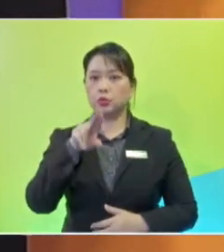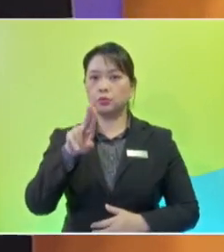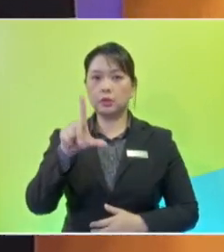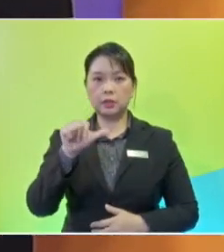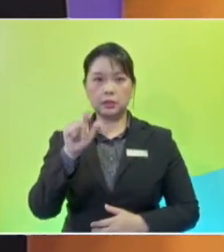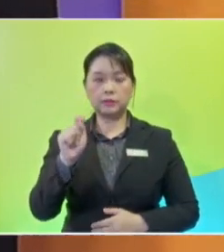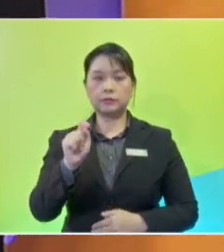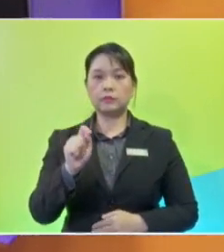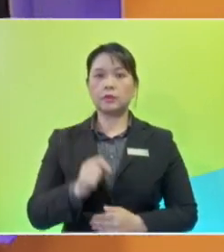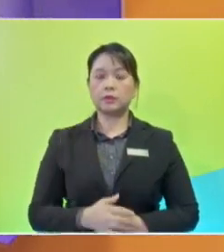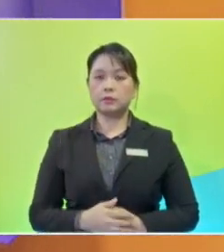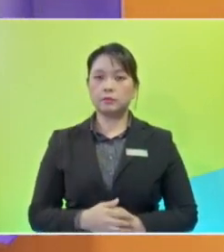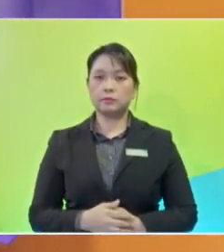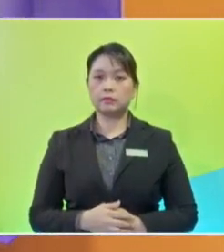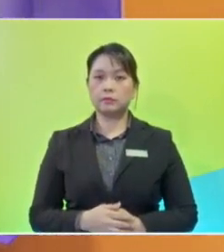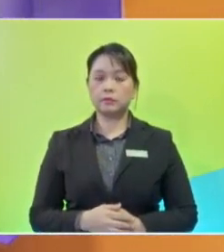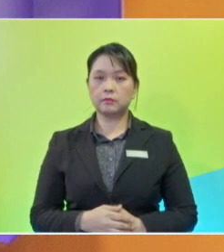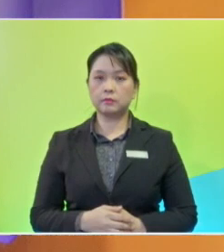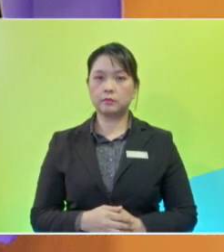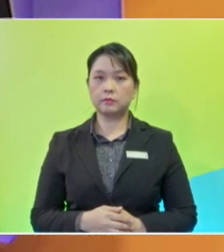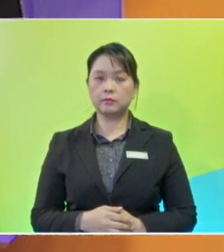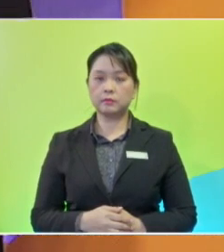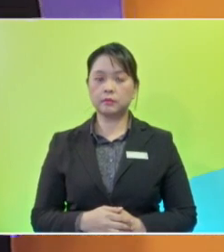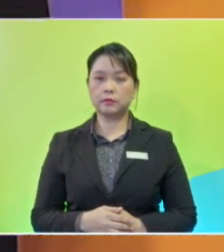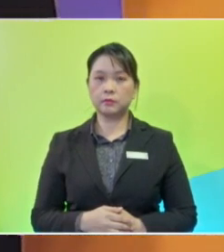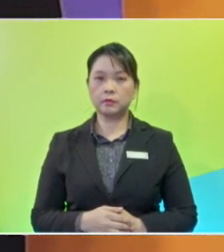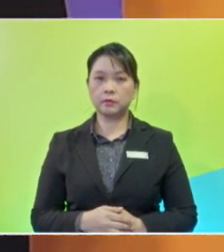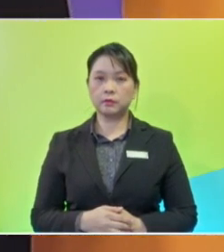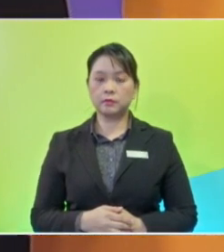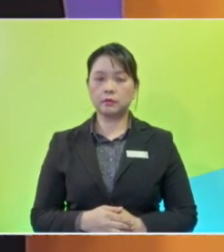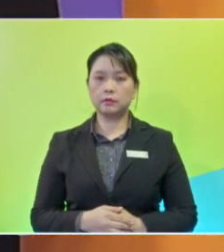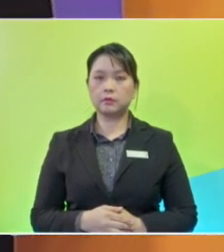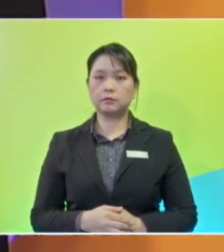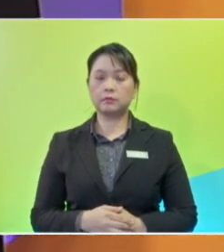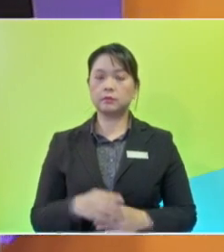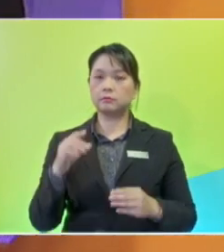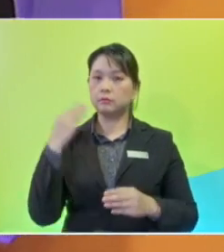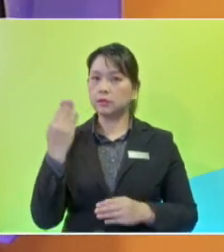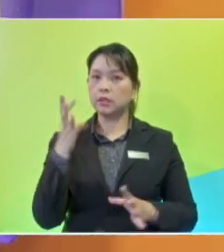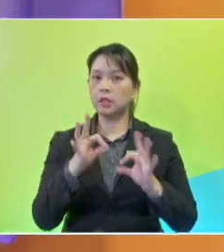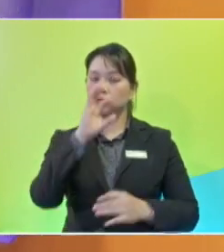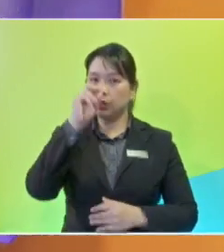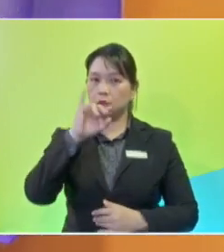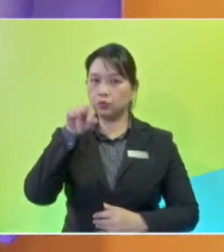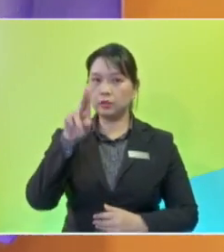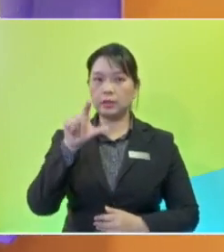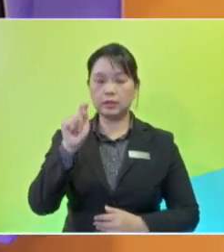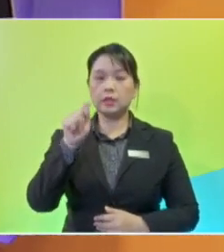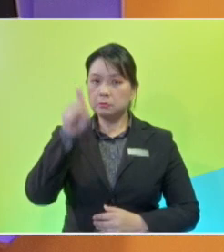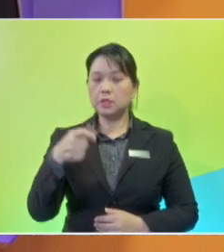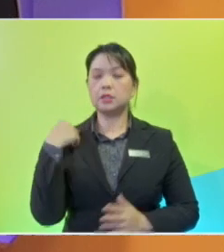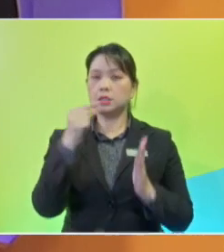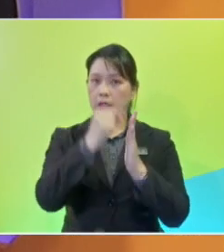perlu ada sekurang-kurangnya tiga kaidah itu yaitu yang pertama graff yang kedua garis numbuk yang